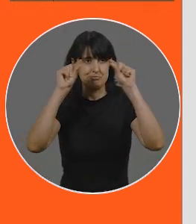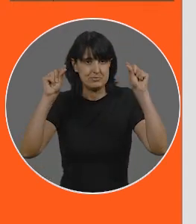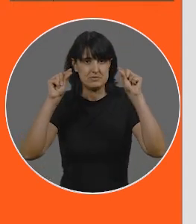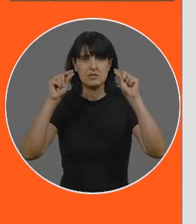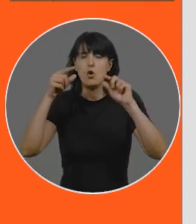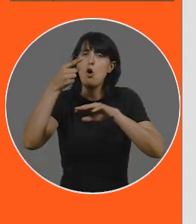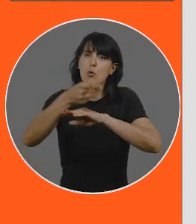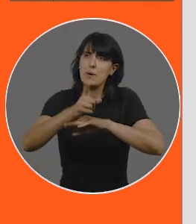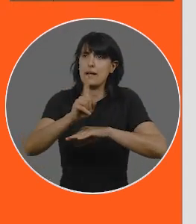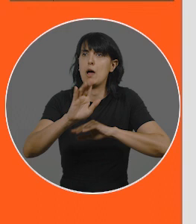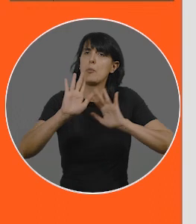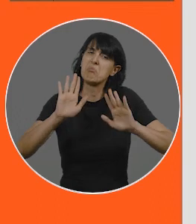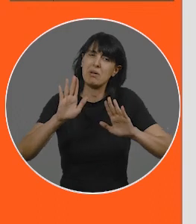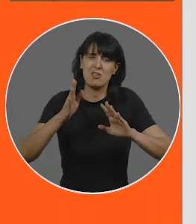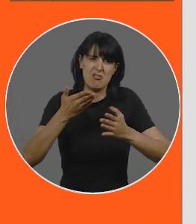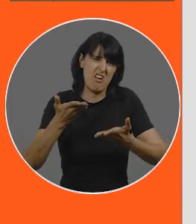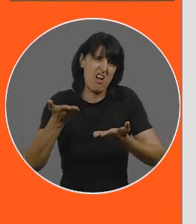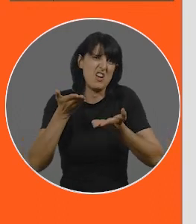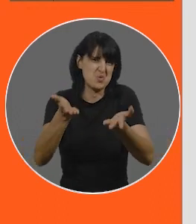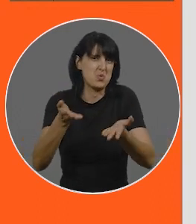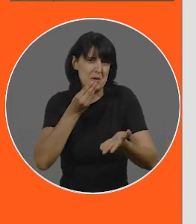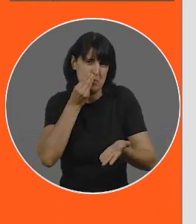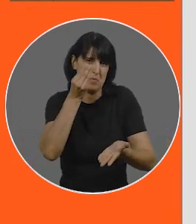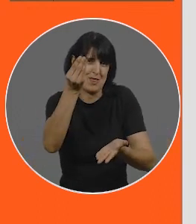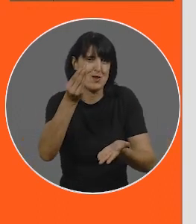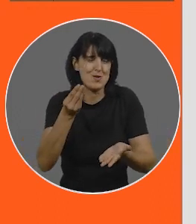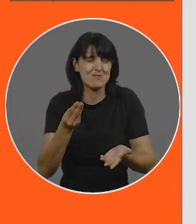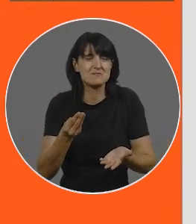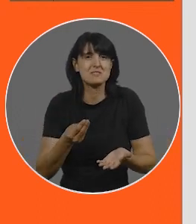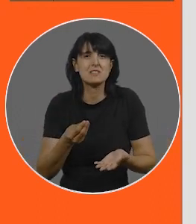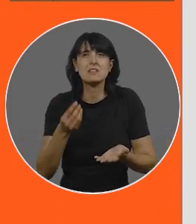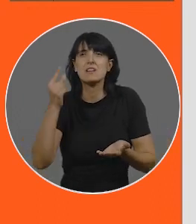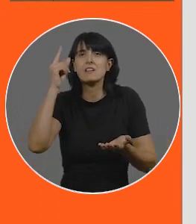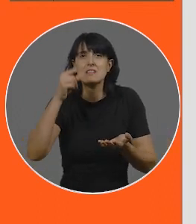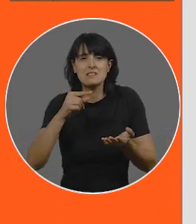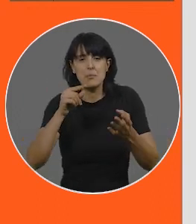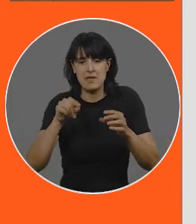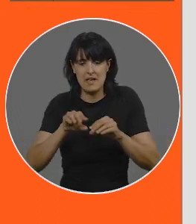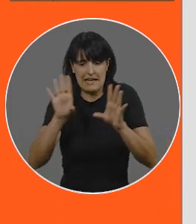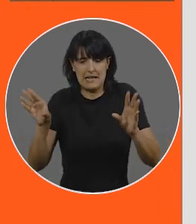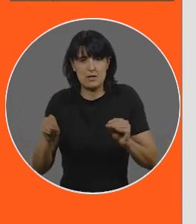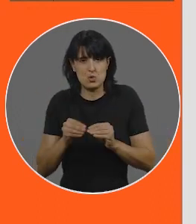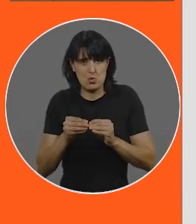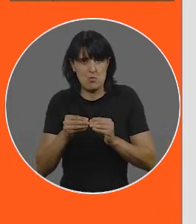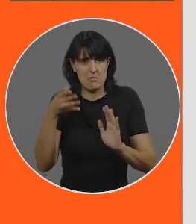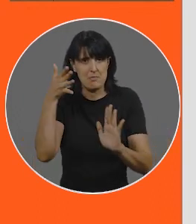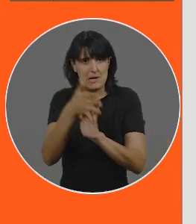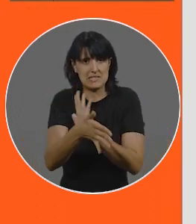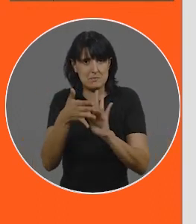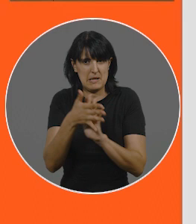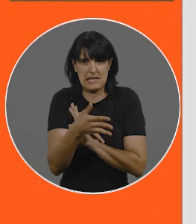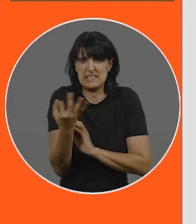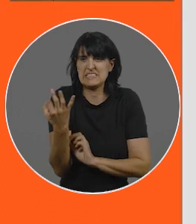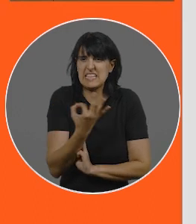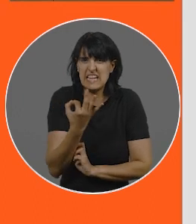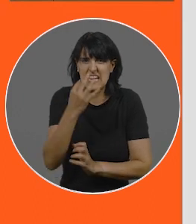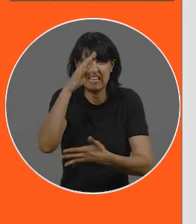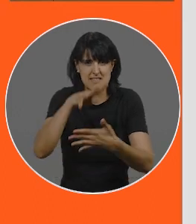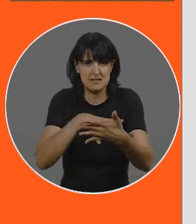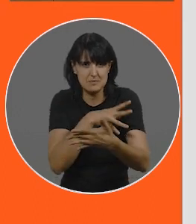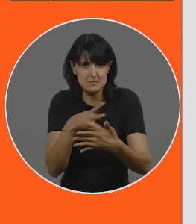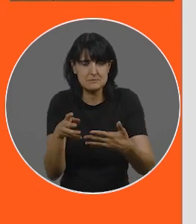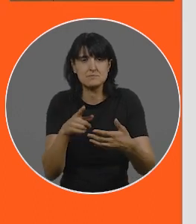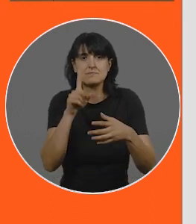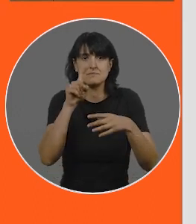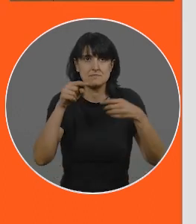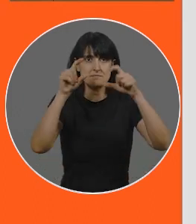que és l'etiqueta caption, que no és obligatòria, però home... Pues si la poses millor que millor. Fes-li un resum, fes-li un resum, ja veureu quan parli la